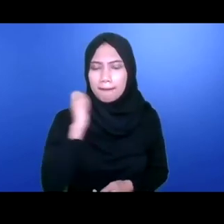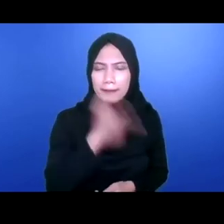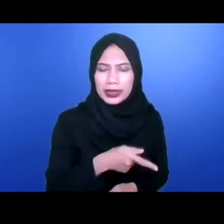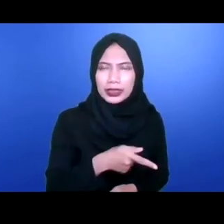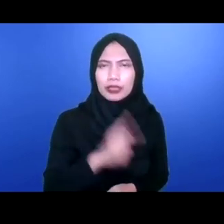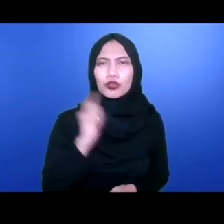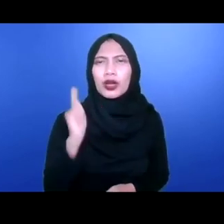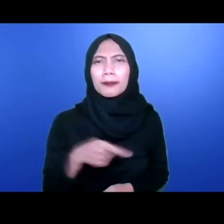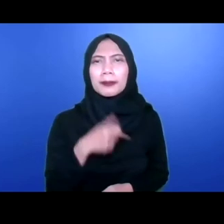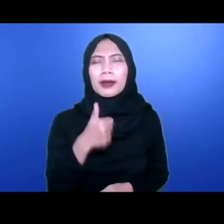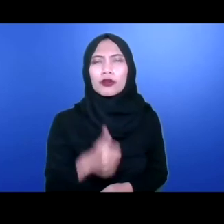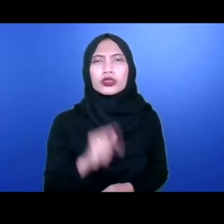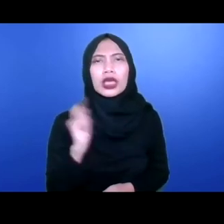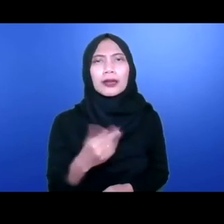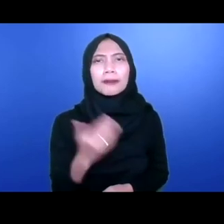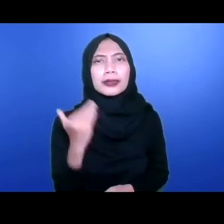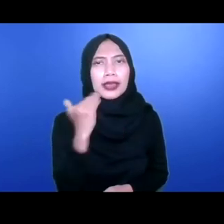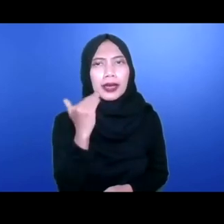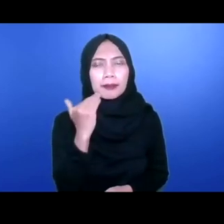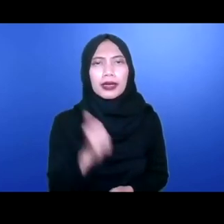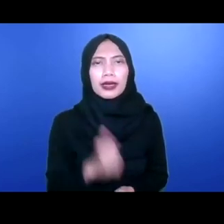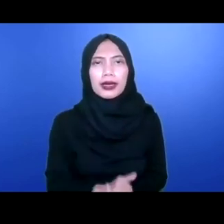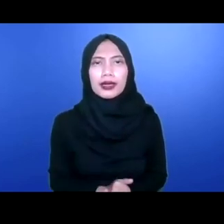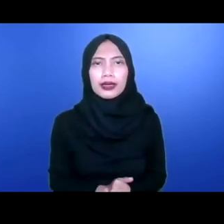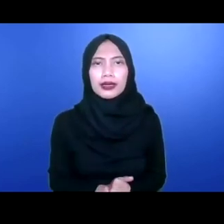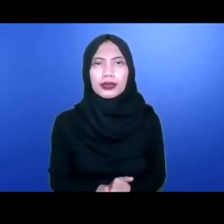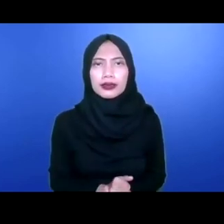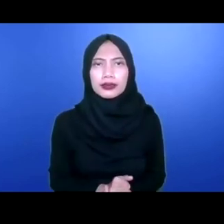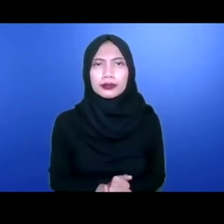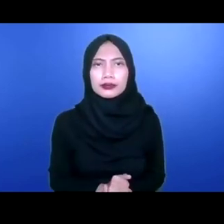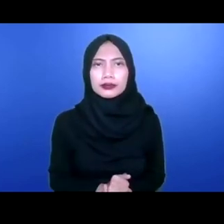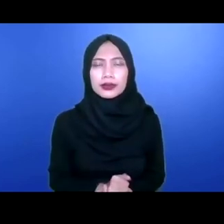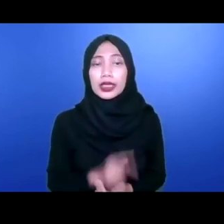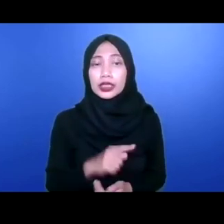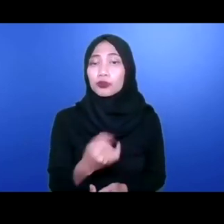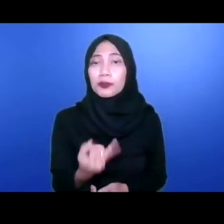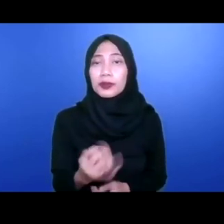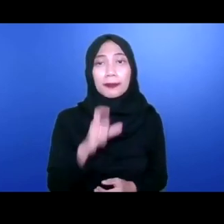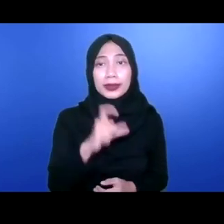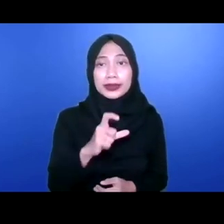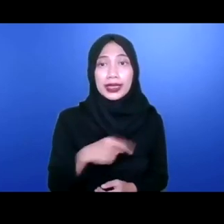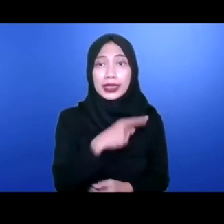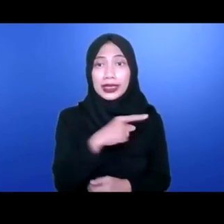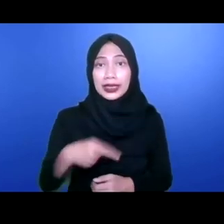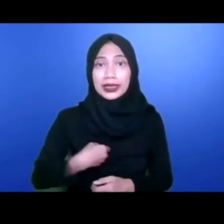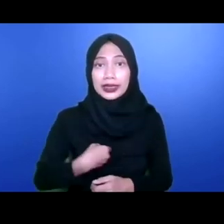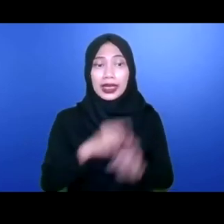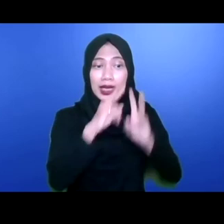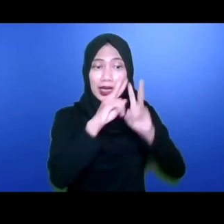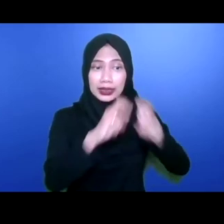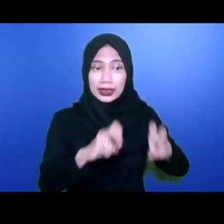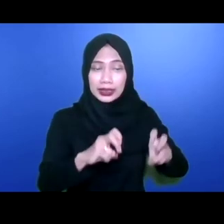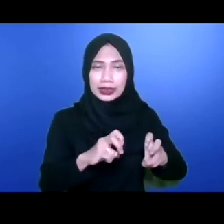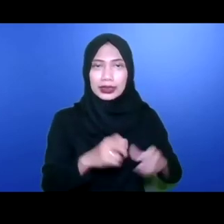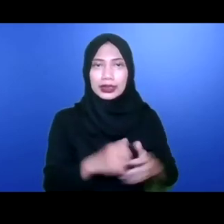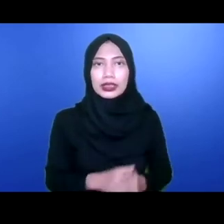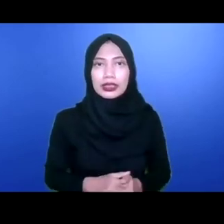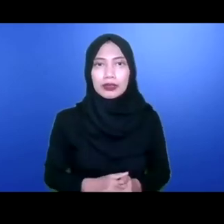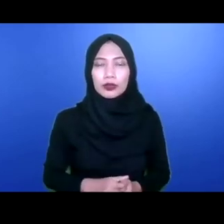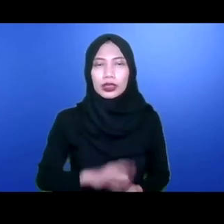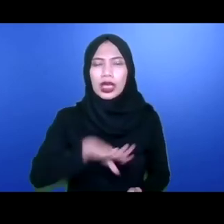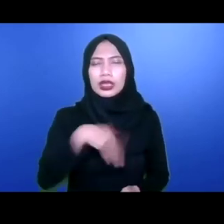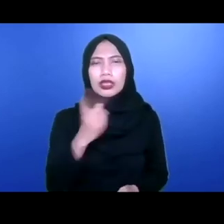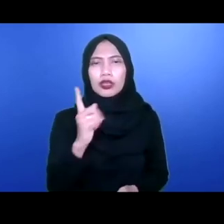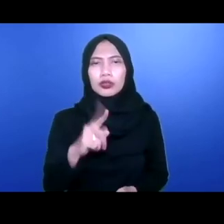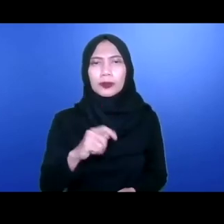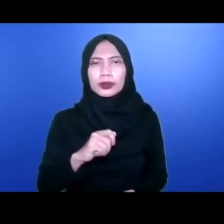hasilnya. Ini berapa model yang kita kembangkan saat ini. Mungkin tahun depan kita akan moving lagi yang baru. Saya personalnya pernah